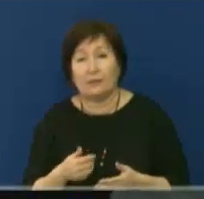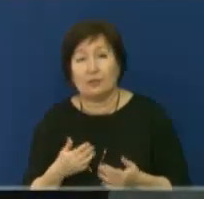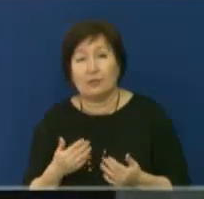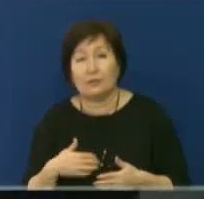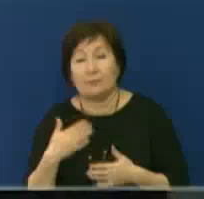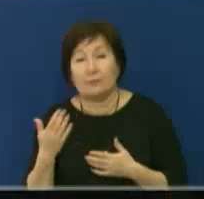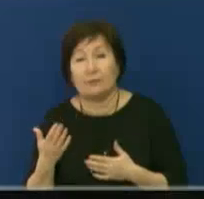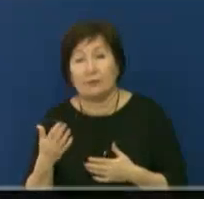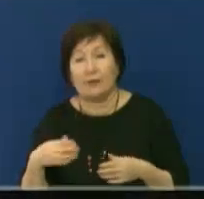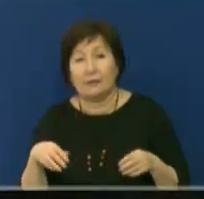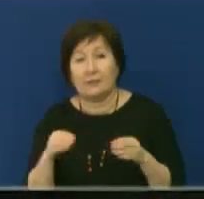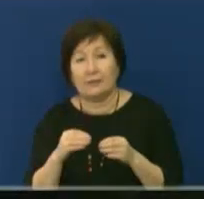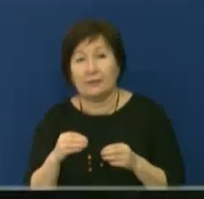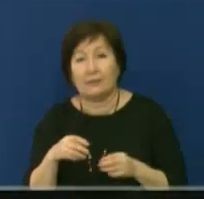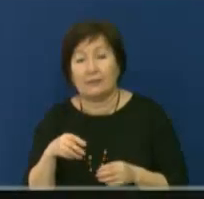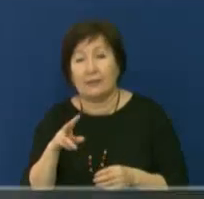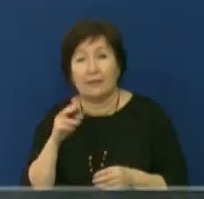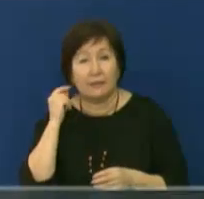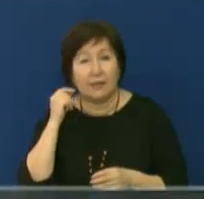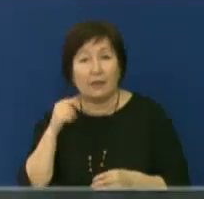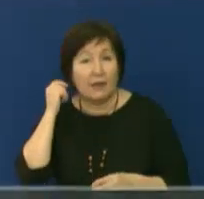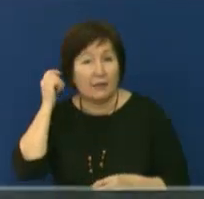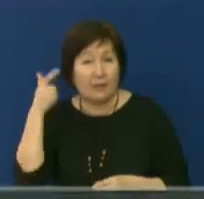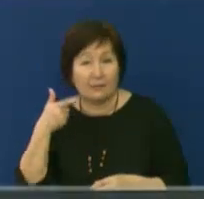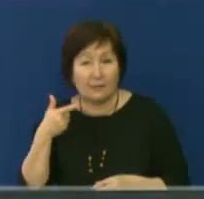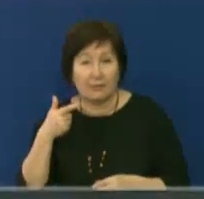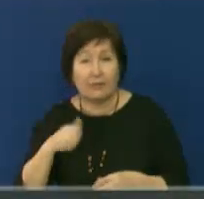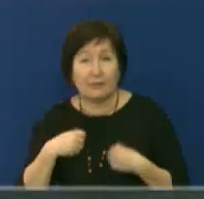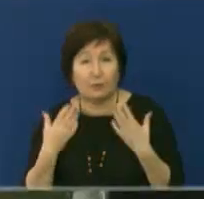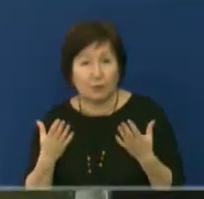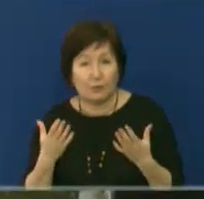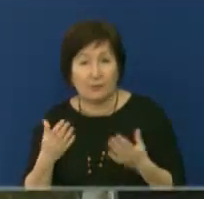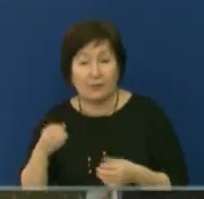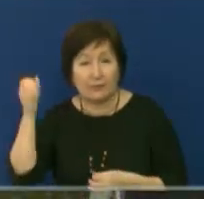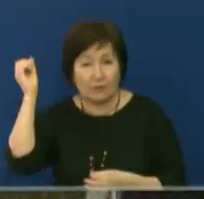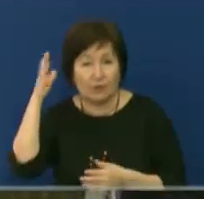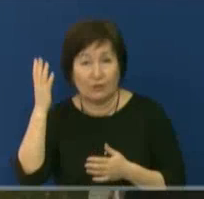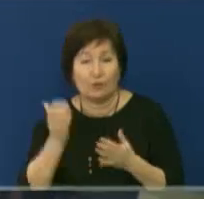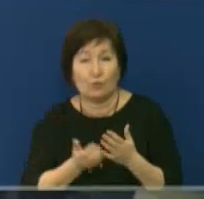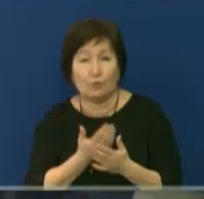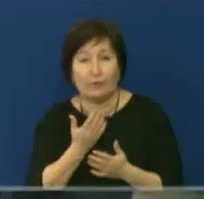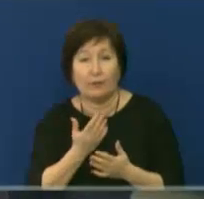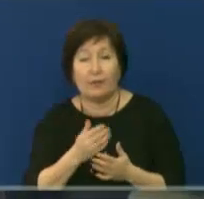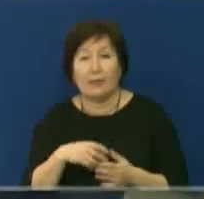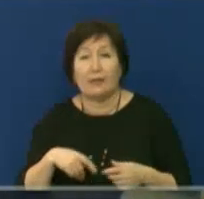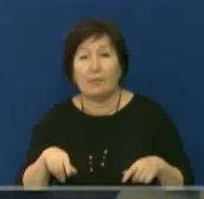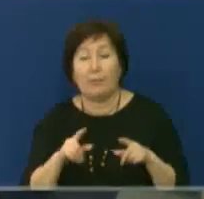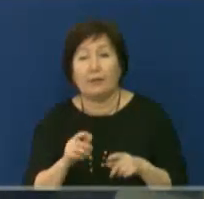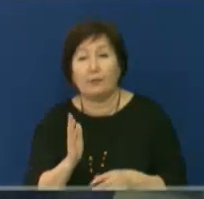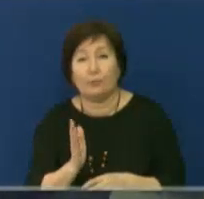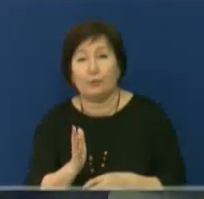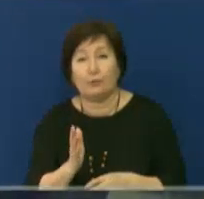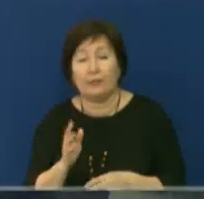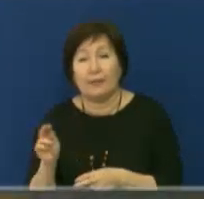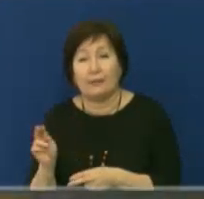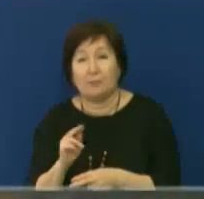шамдарға 10 жылдық кепілдік беріледі. Олар жанып кетсе немесе басқа да ақаулары болса, компания шамдарды жөндеуге немесе